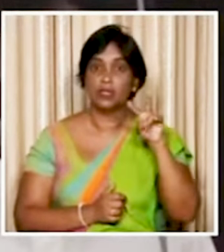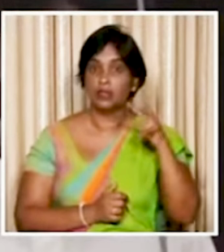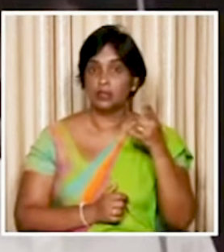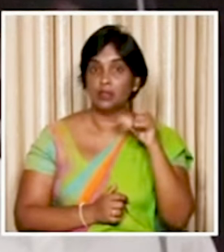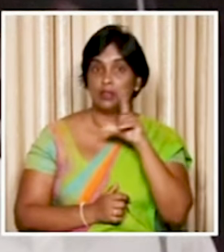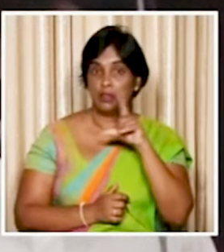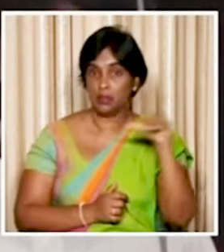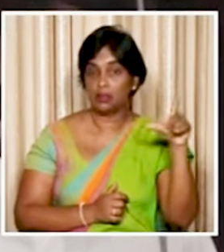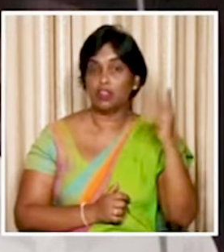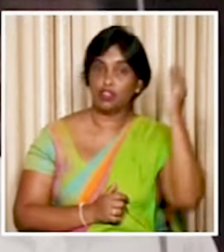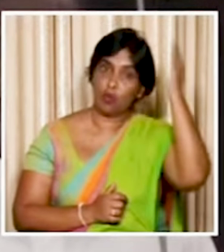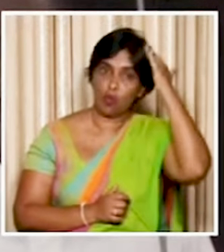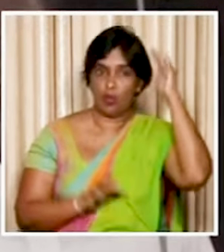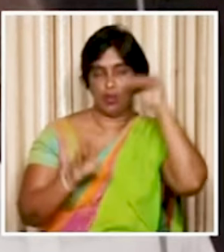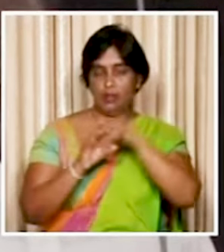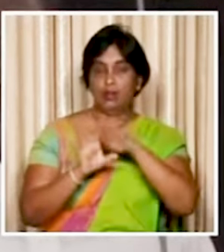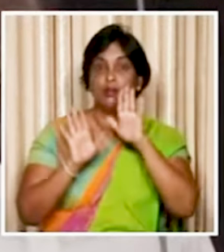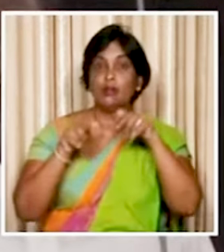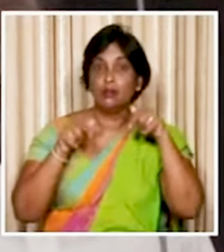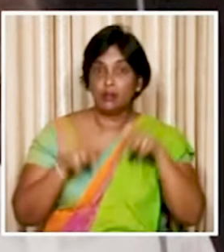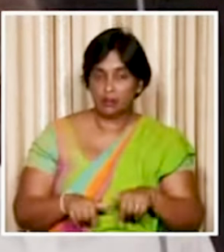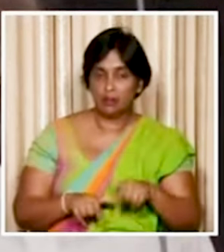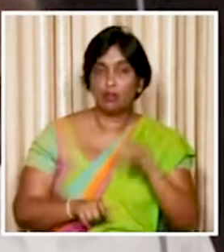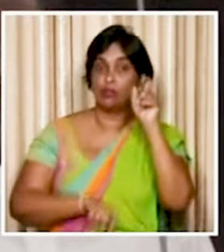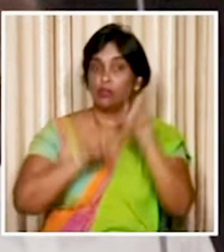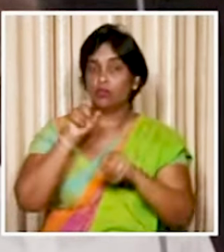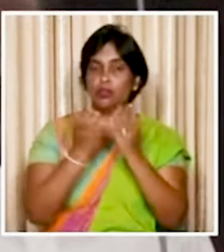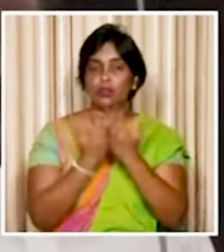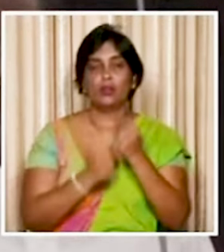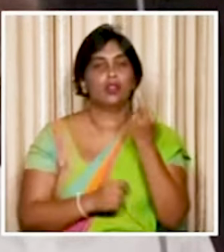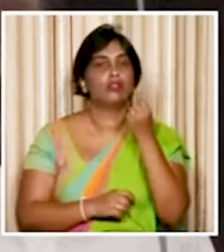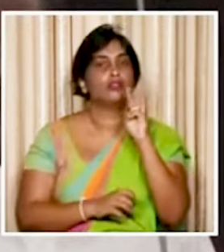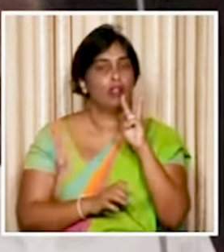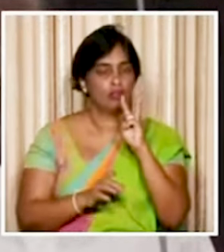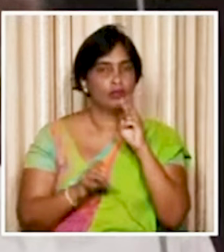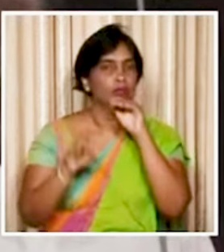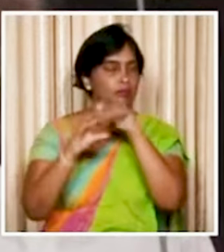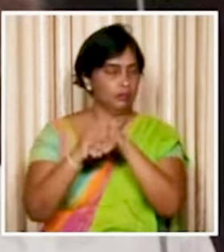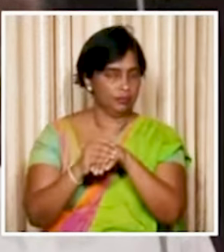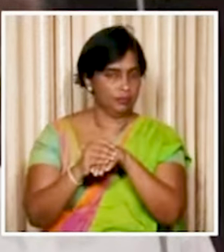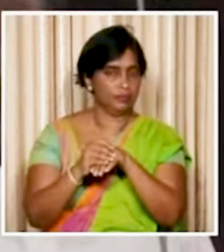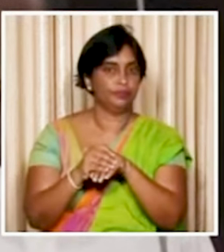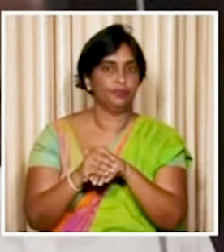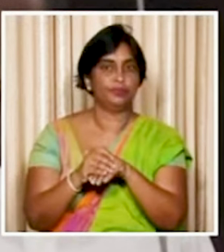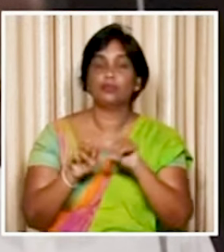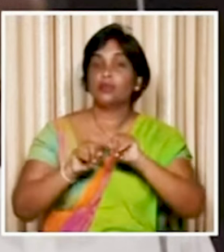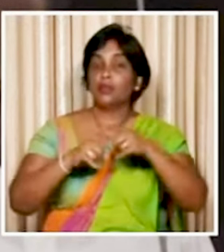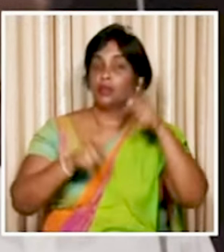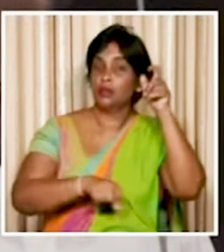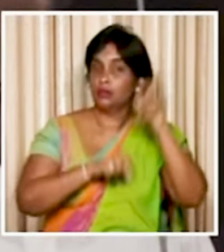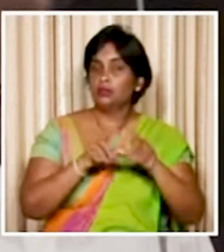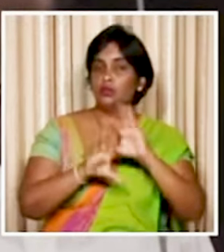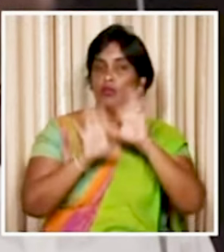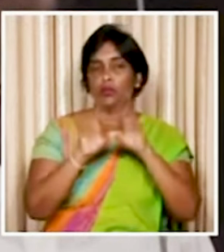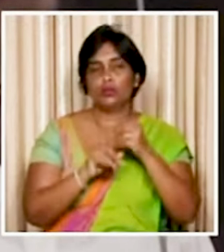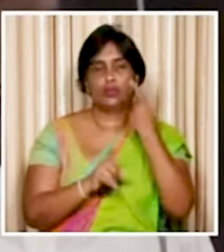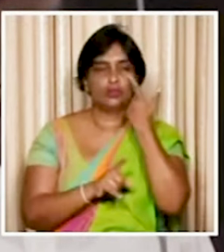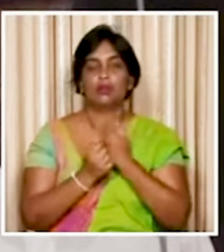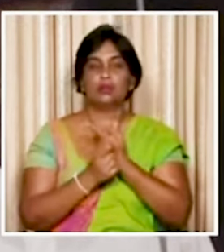217 தற்பொழுது 13 பேர் இருக்கிறார்கள். மிகுதி பேர் பொது மன்னிப்பின் அடிப்படையில் நீதிமன்றங்களின்